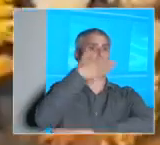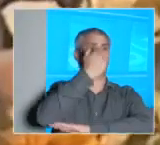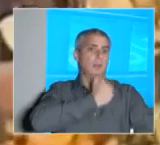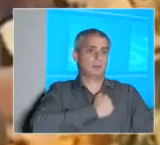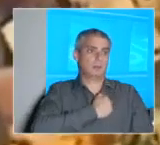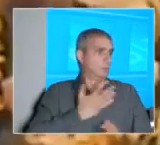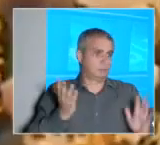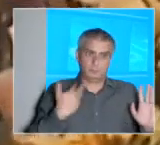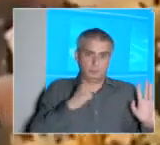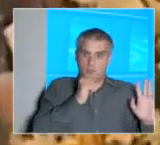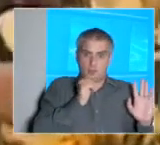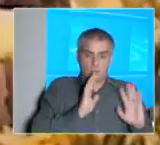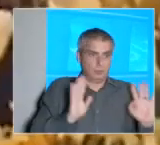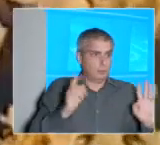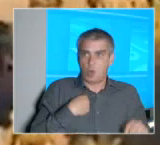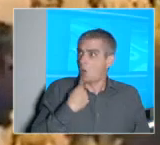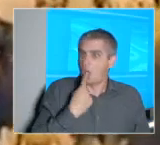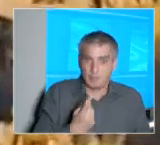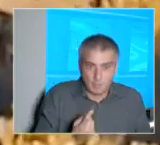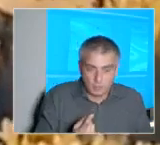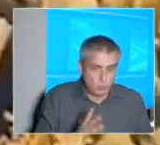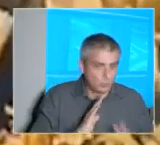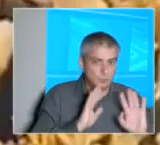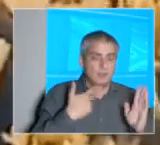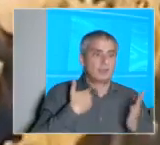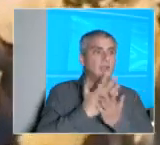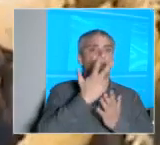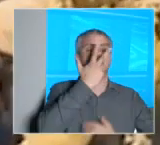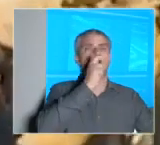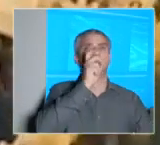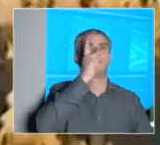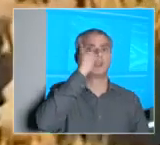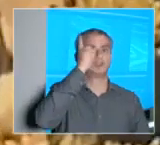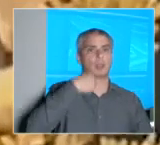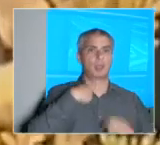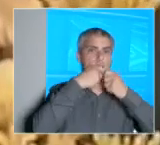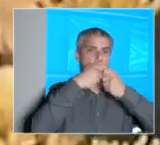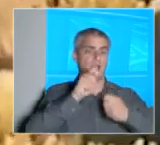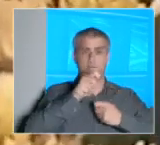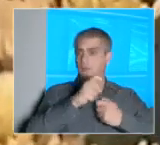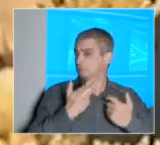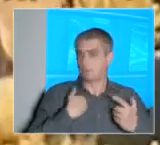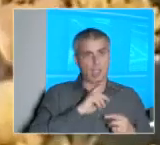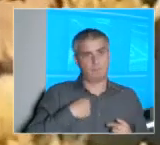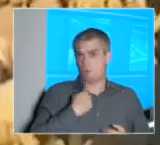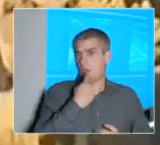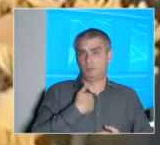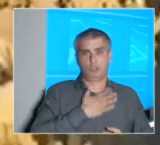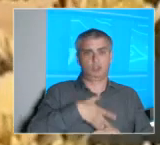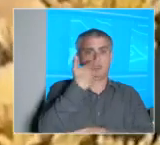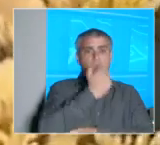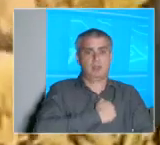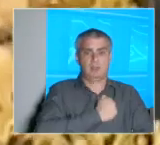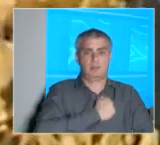הלכה. לא נגיד את זה. לא אמרנו, אני נמצא 32 או 31 שנה בכנסת, אני מעולם לא אמרתי את זה, עברתי